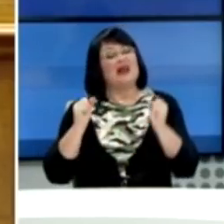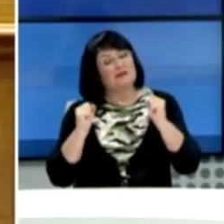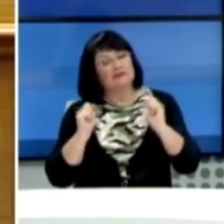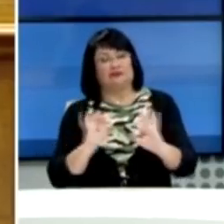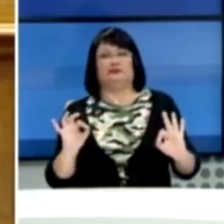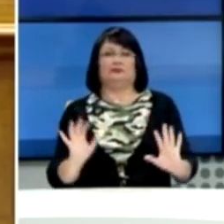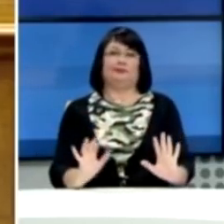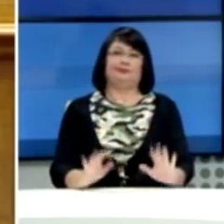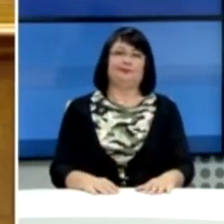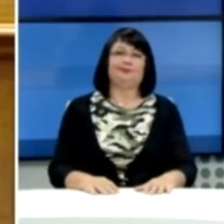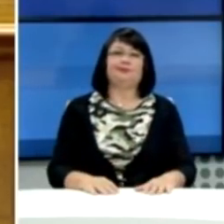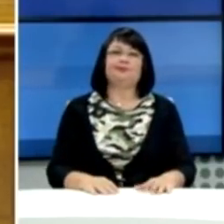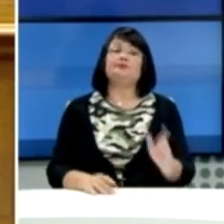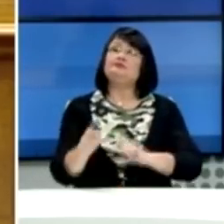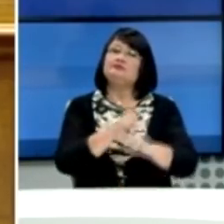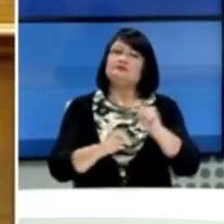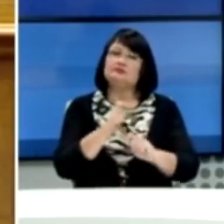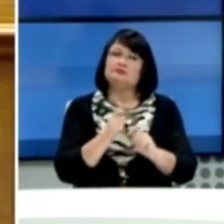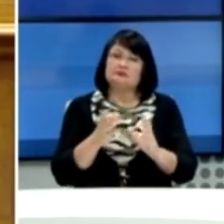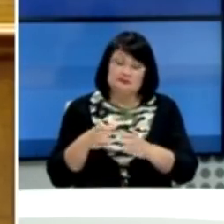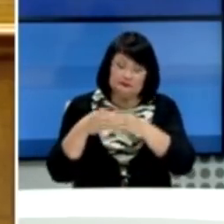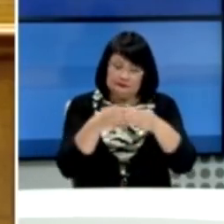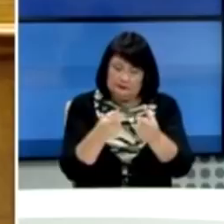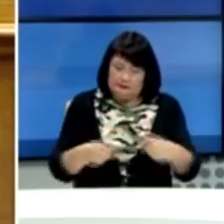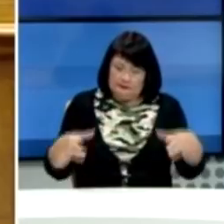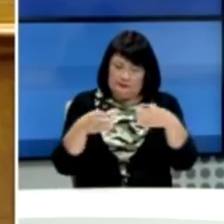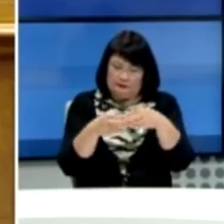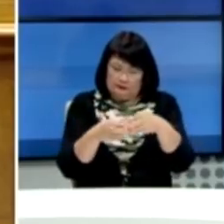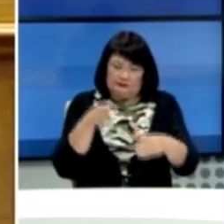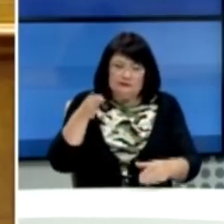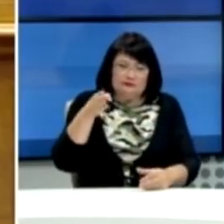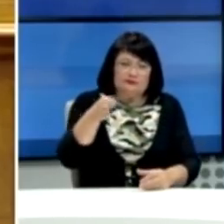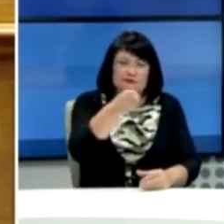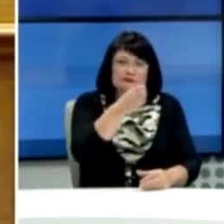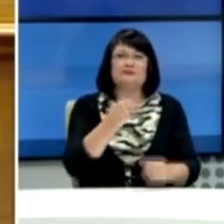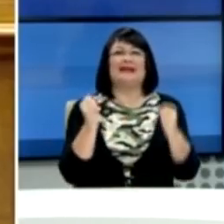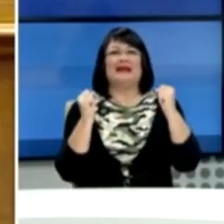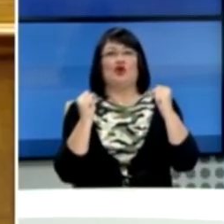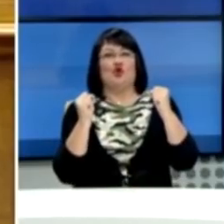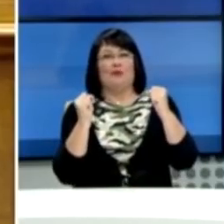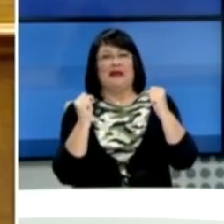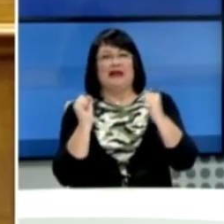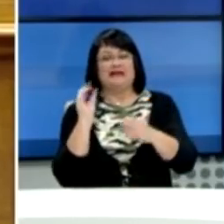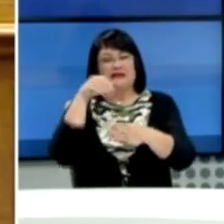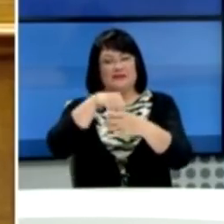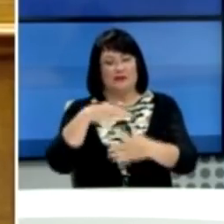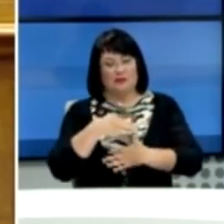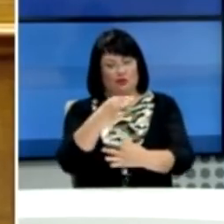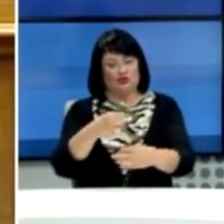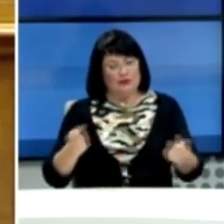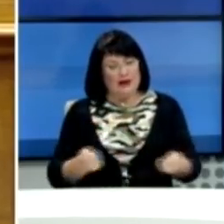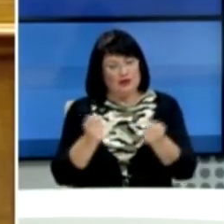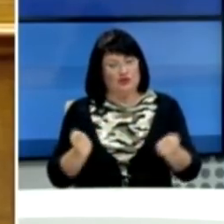Να συγκροτηθούν μικτές υγειονομικές επιτροπές ανά εταιρεία, στις οποίες θα συμμετέχουν εκπρόσωποι